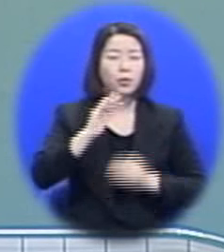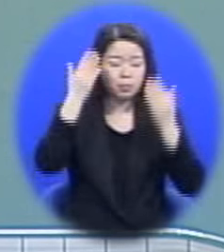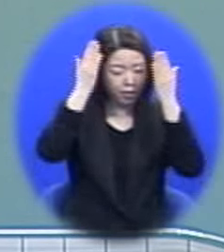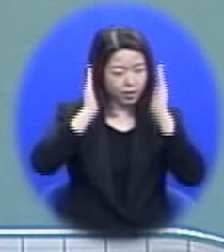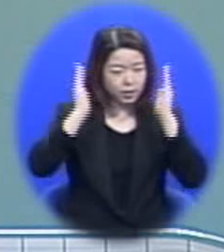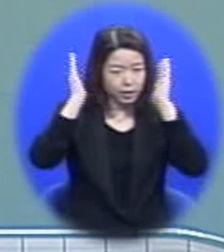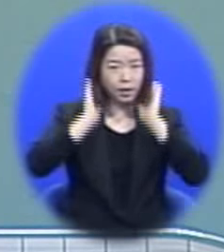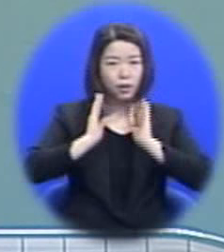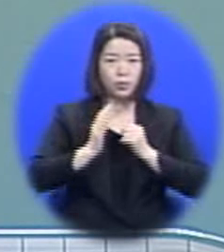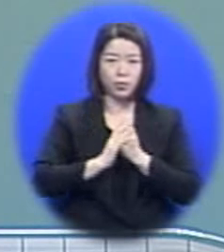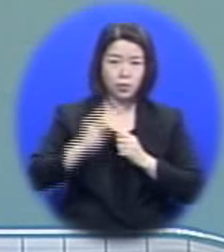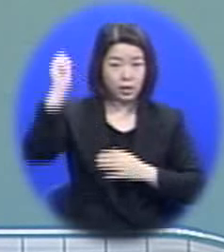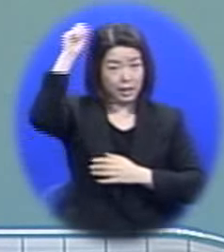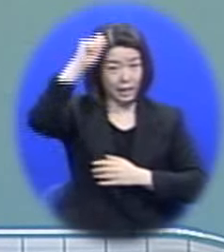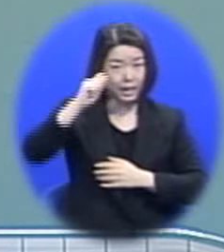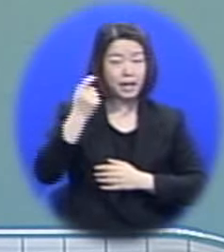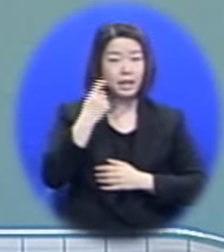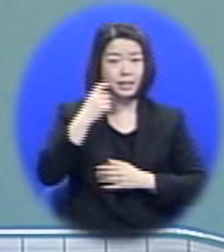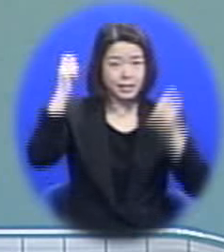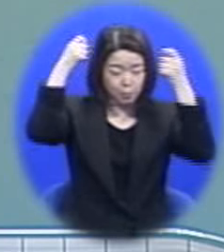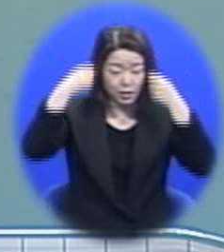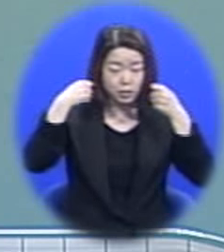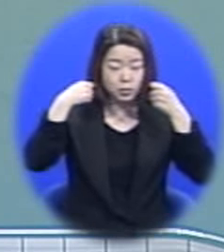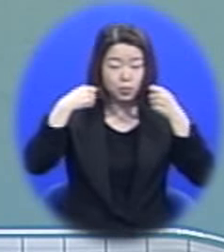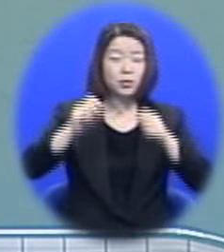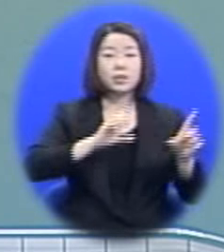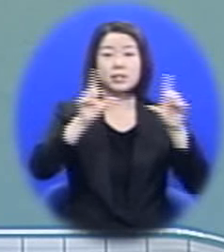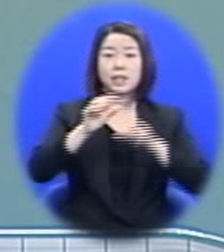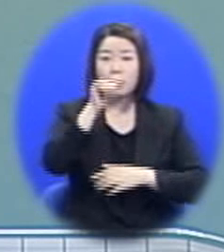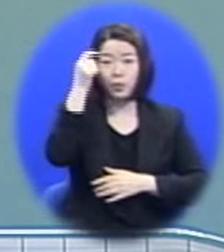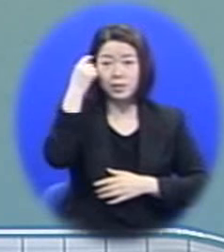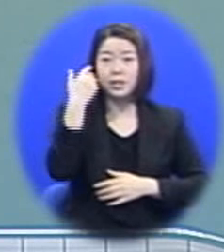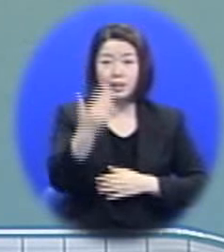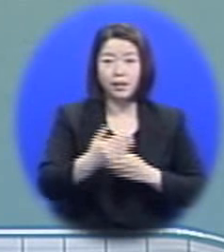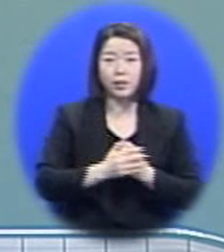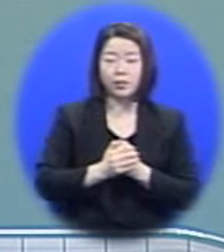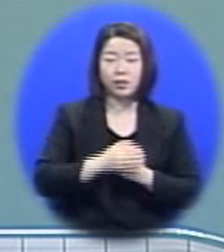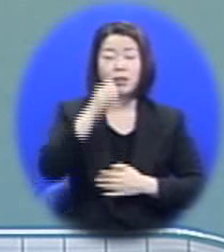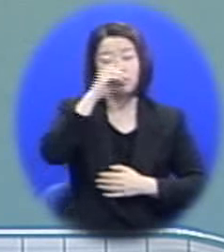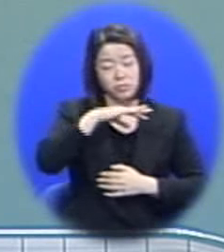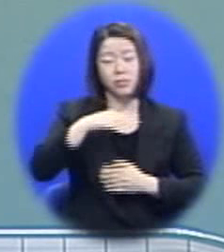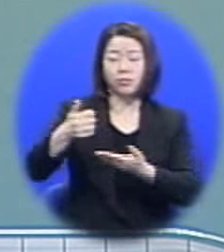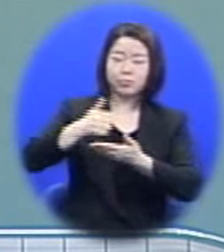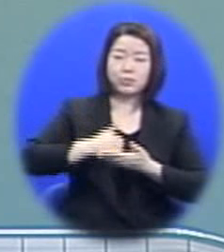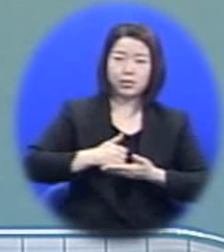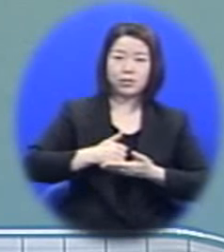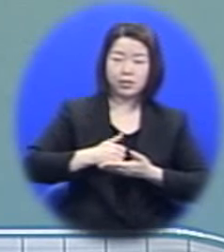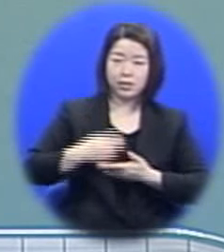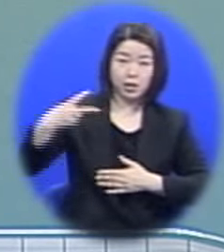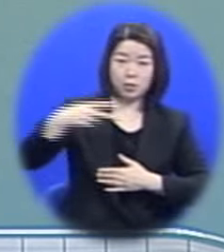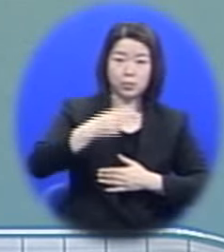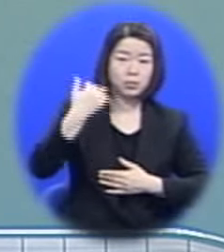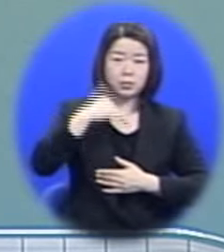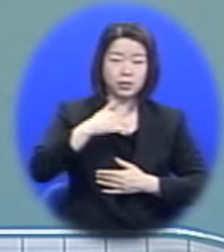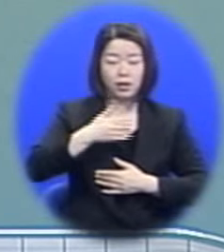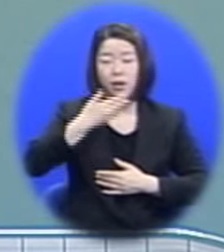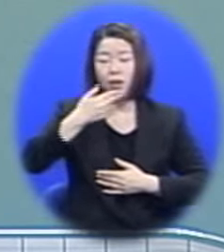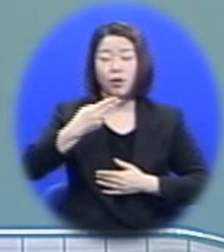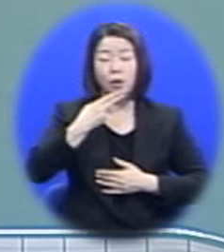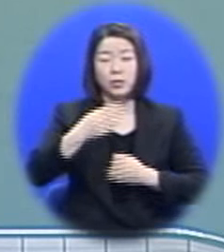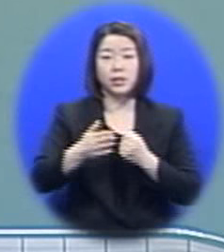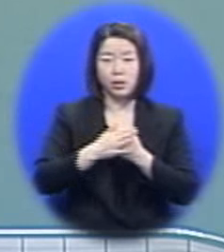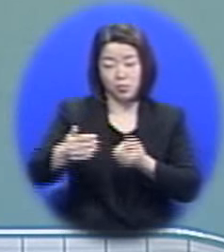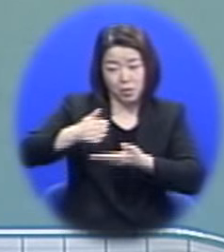다듬고 가발 쓰고 이러고 사는 거잖아요. 네. 우리가 그냥 받아들이 끊어낼 수 없다고 받아들이니까.